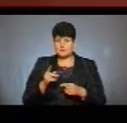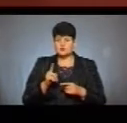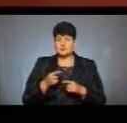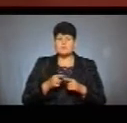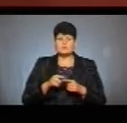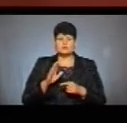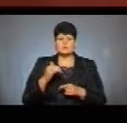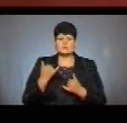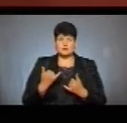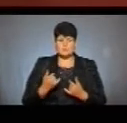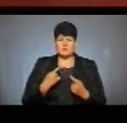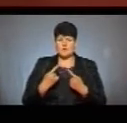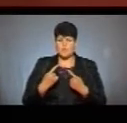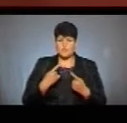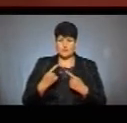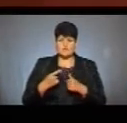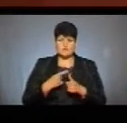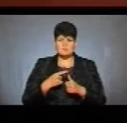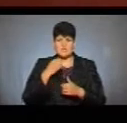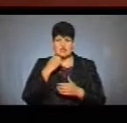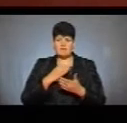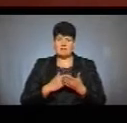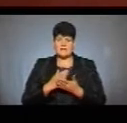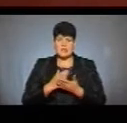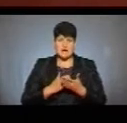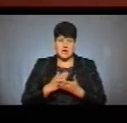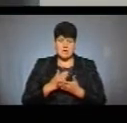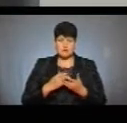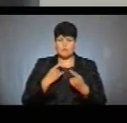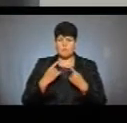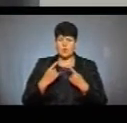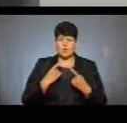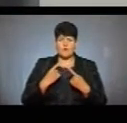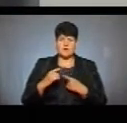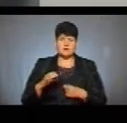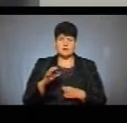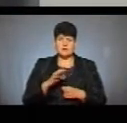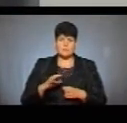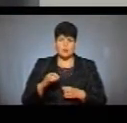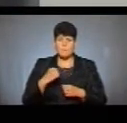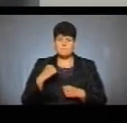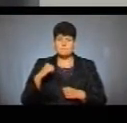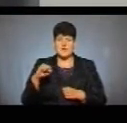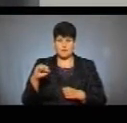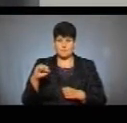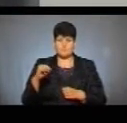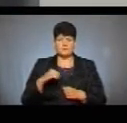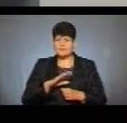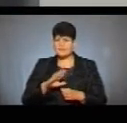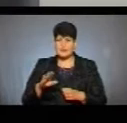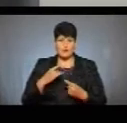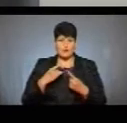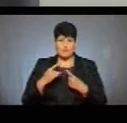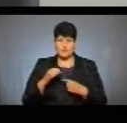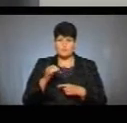зараз. Ми говорили від імені ветеранів, так, і ми говорили про власне перемогу. Ми не говоримо про те,